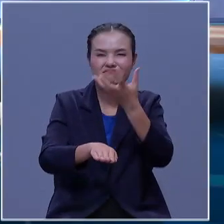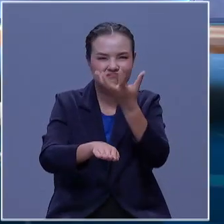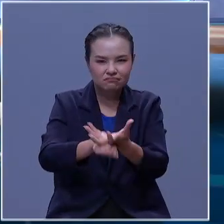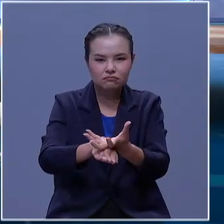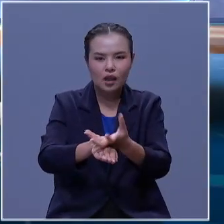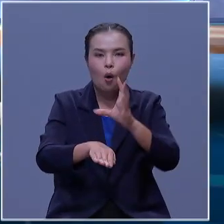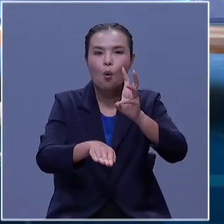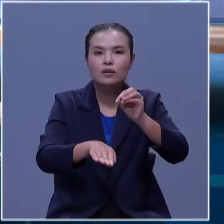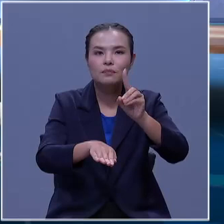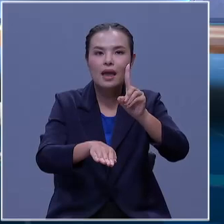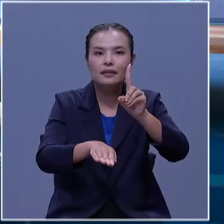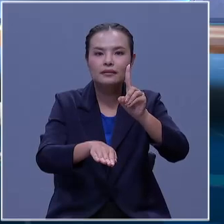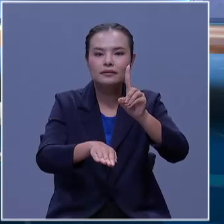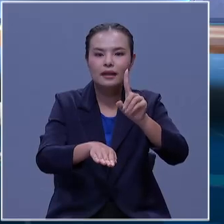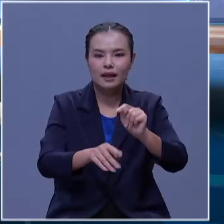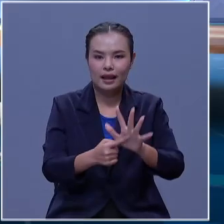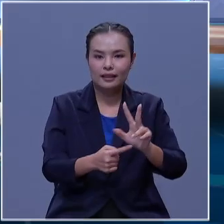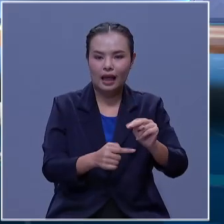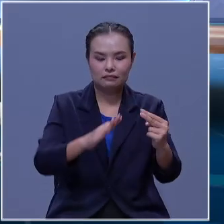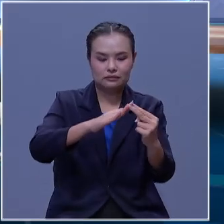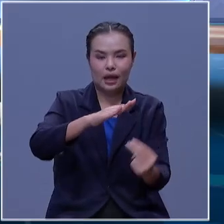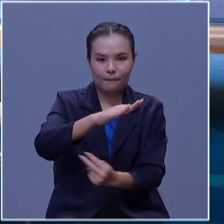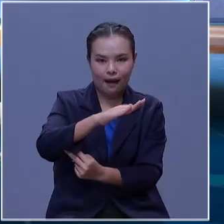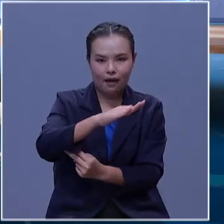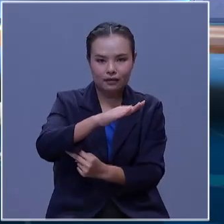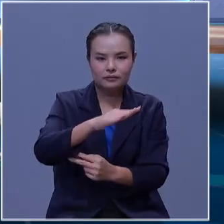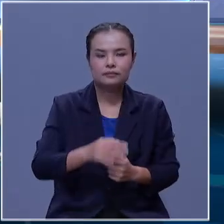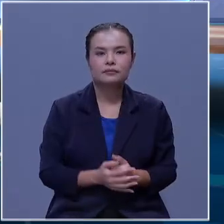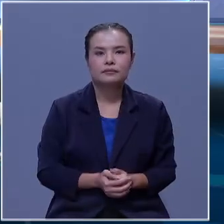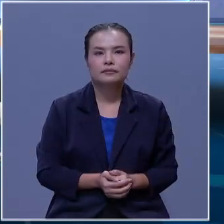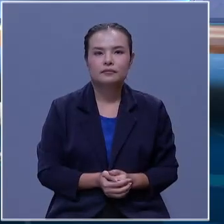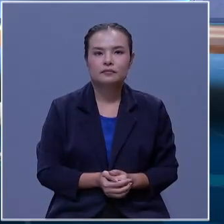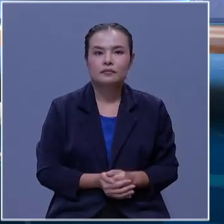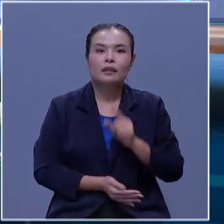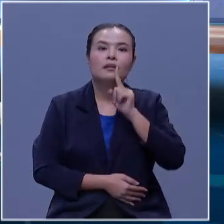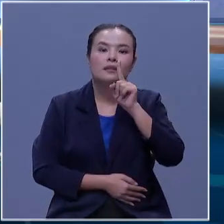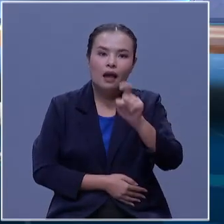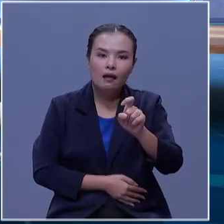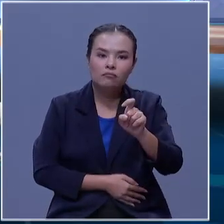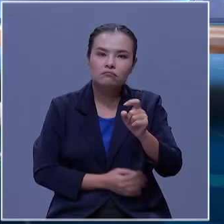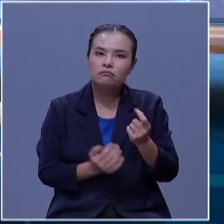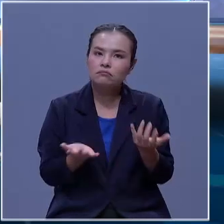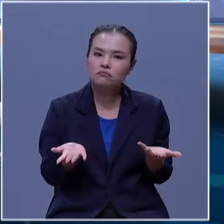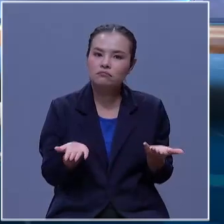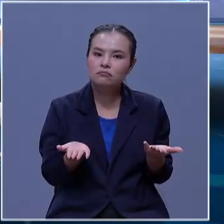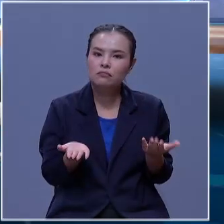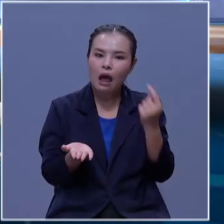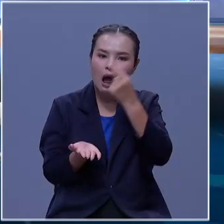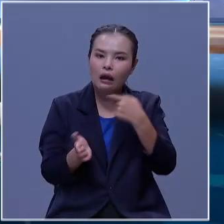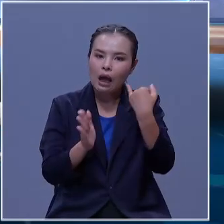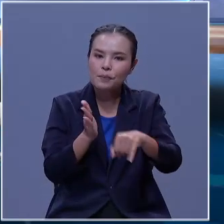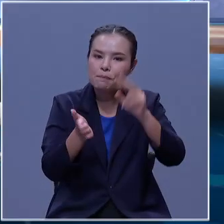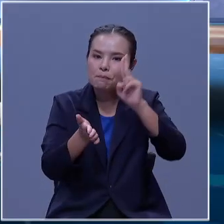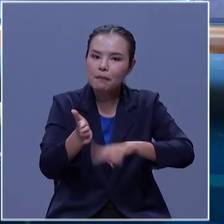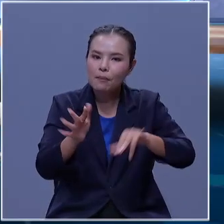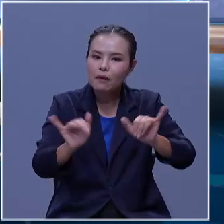แล้วจากน้ำหนักที่ช่างได้บนสะพาน 61 กว่าตันเนี่ยคำถามคืออ้าวแล้วตอนนั้นมีใครเอาผิดรถคันนี้